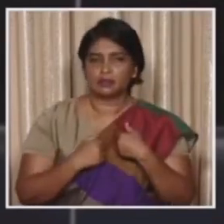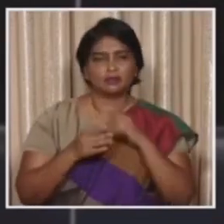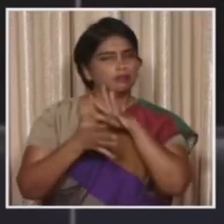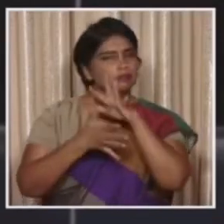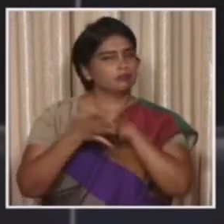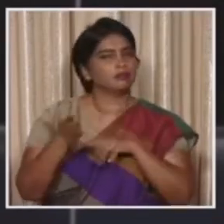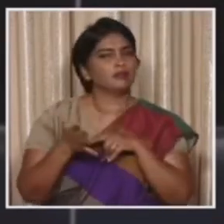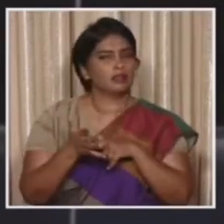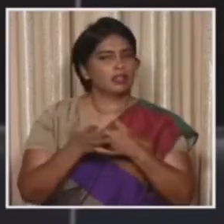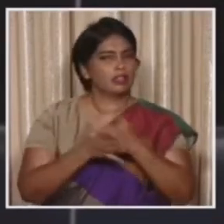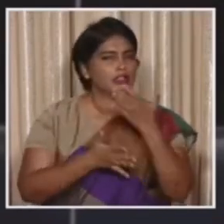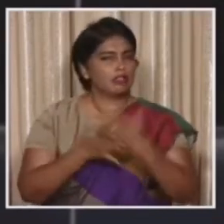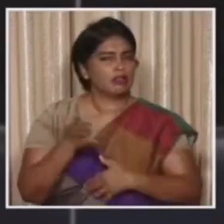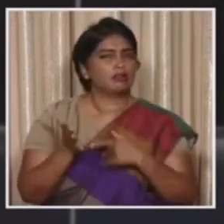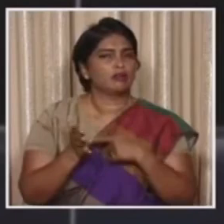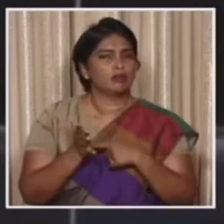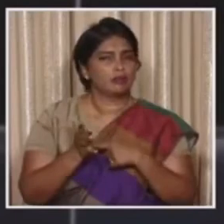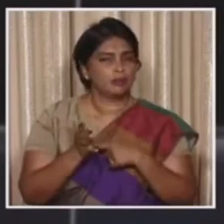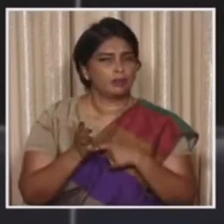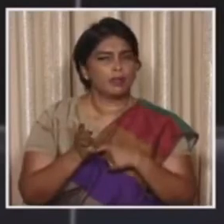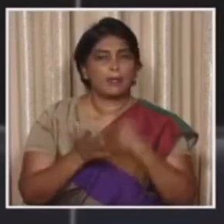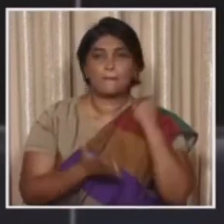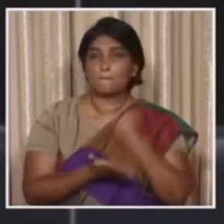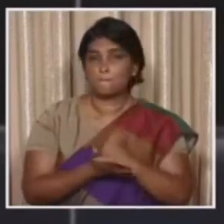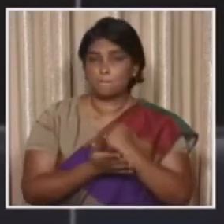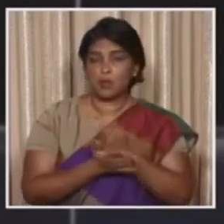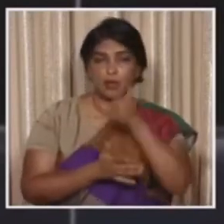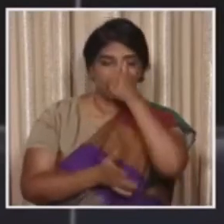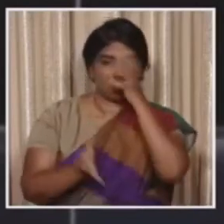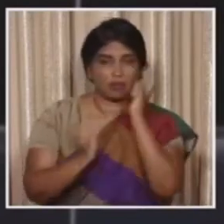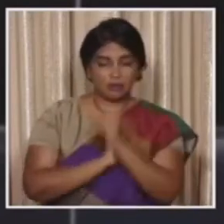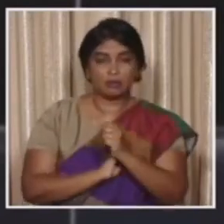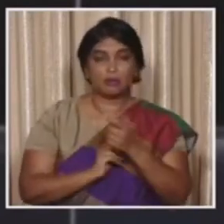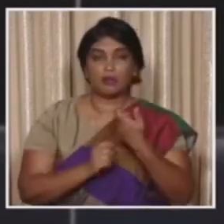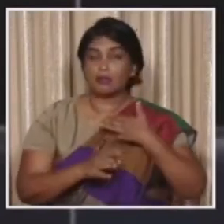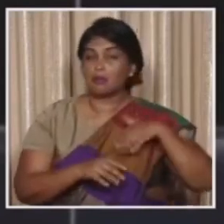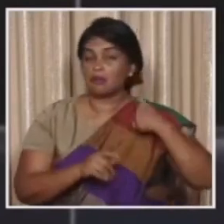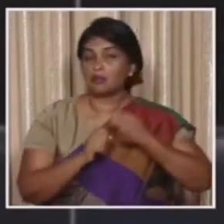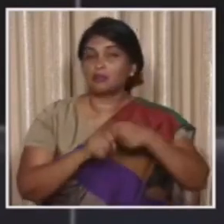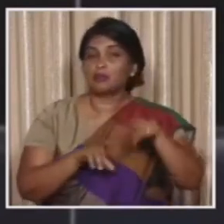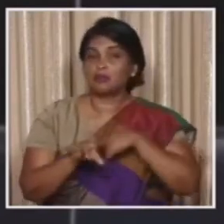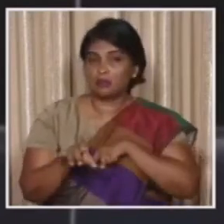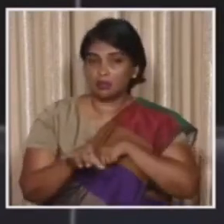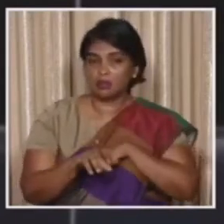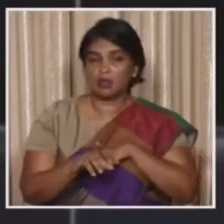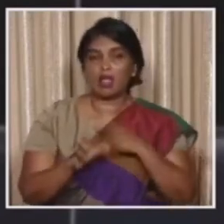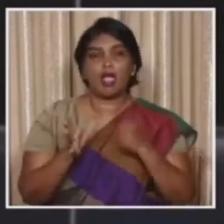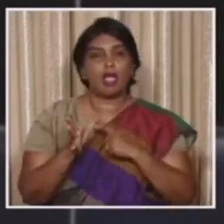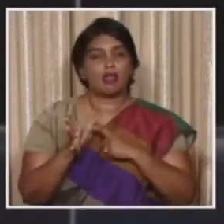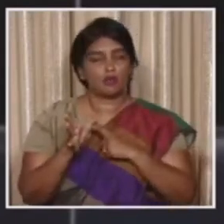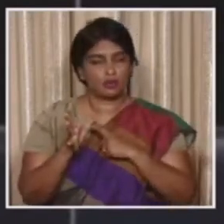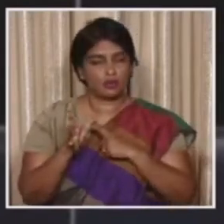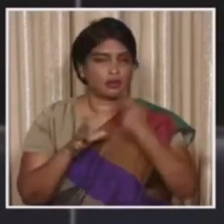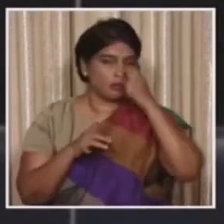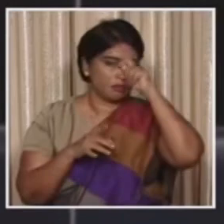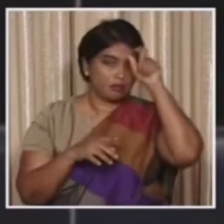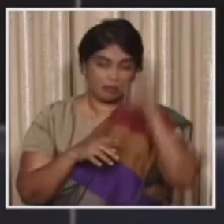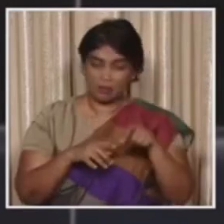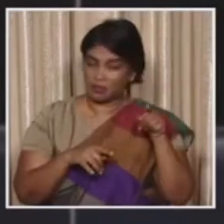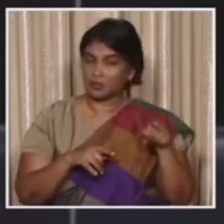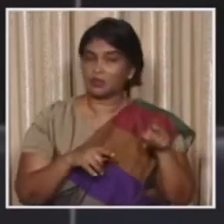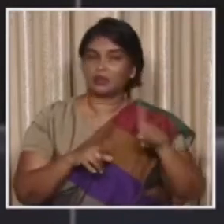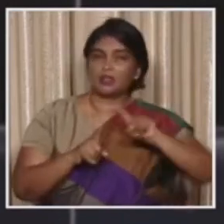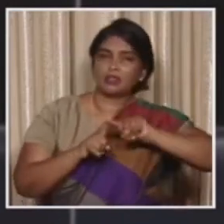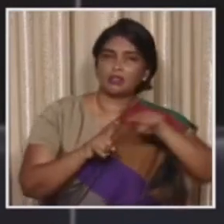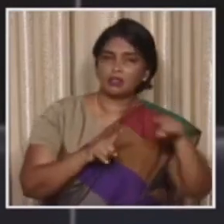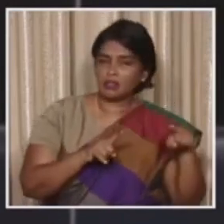වෙලා වාර්තාවක් තියෙනවා. මහ බැංකු කොල්ලේ ප්‍රධාන වග උත්තරකරයා වූ අර්ජුන මහේන්ද්‍රන් මහතා සහ